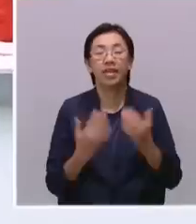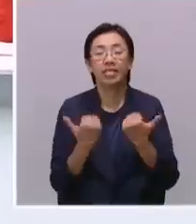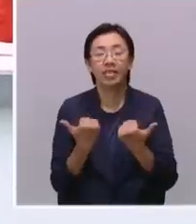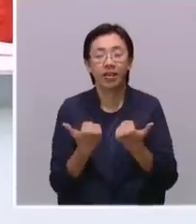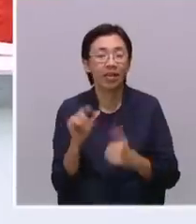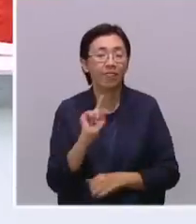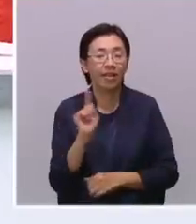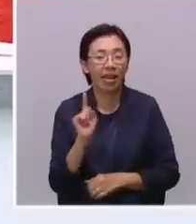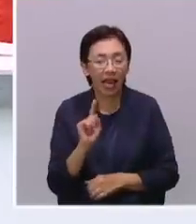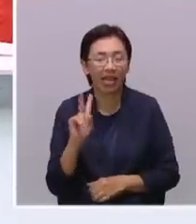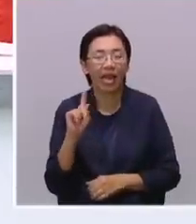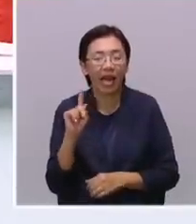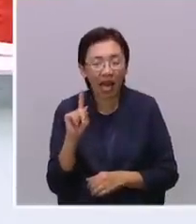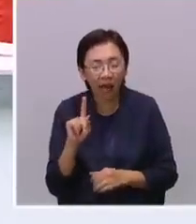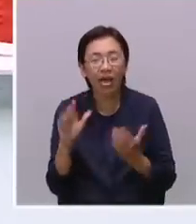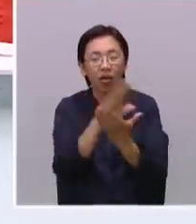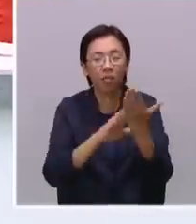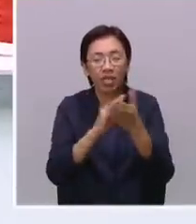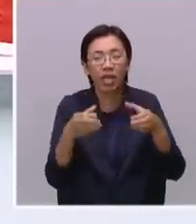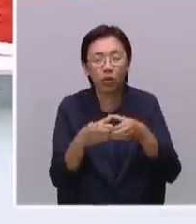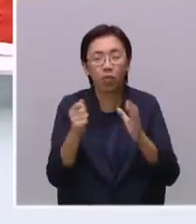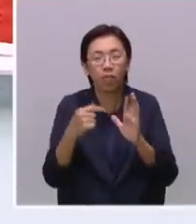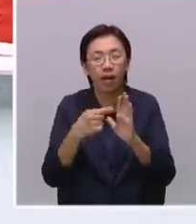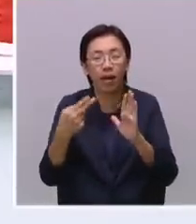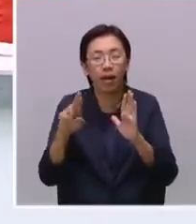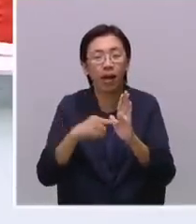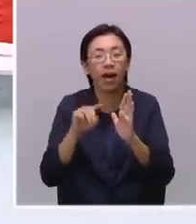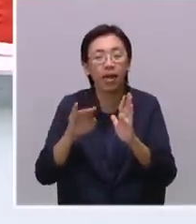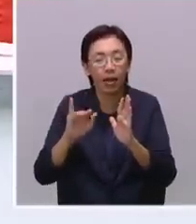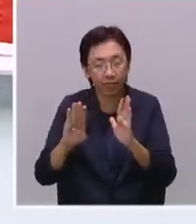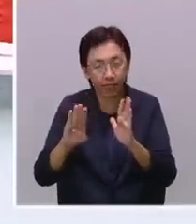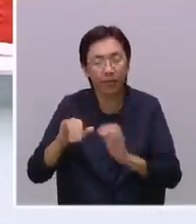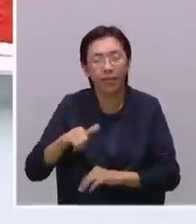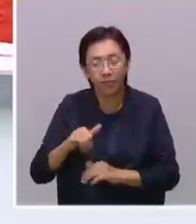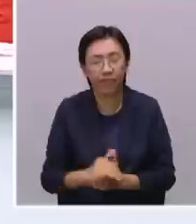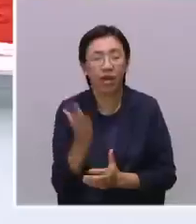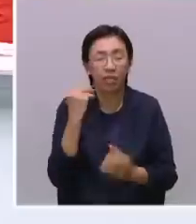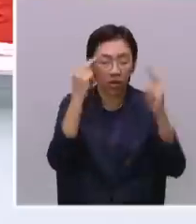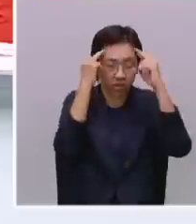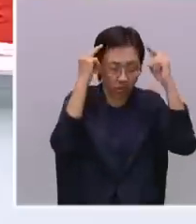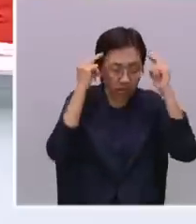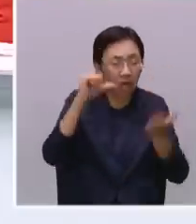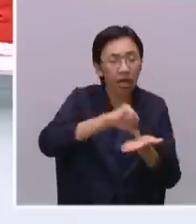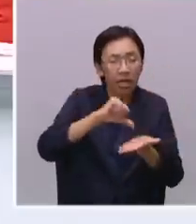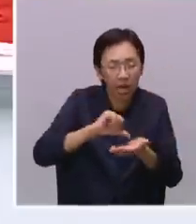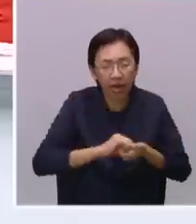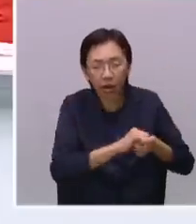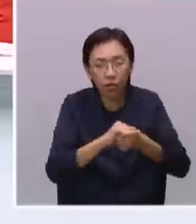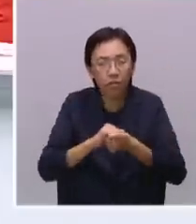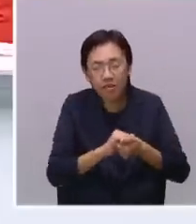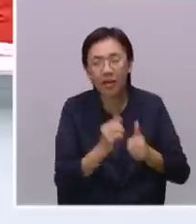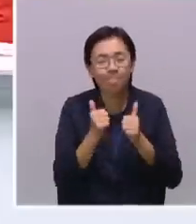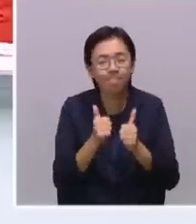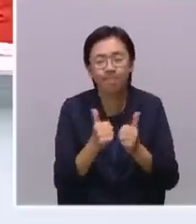ช่วงนี้ติดตามความเคลื่อนไหวในโลกอาหรับกันหน่อยนะครับก่อนหน้านี้เนี่ยก็มีข่าวที่ซาอุดิอาระเบียแล้วก็อิหร่านได้สารสัมพันธ์ก็คือกลับมาคืนดีกัน